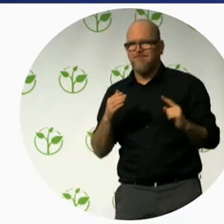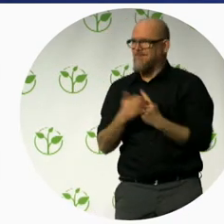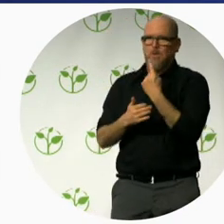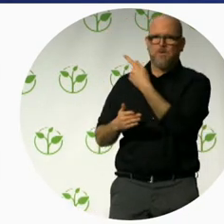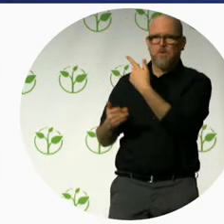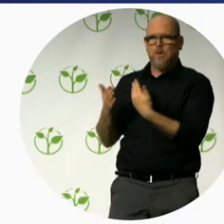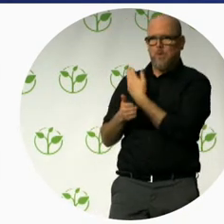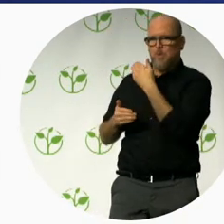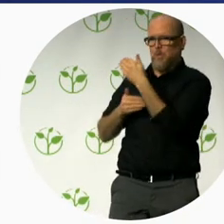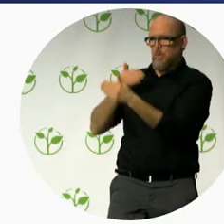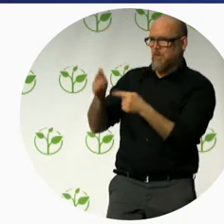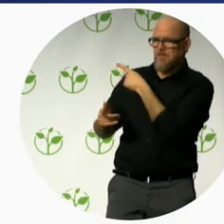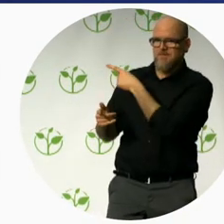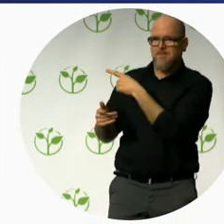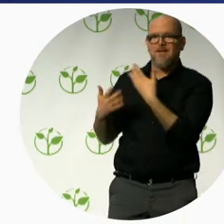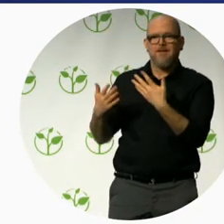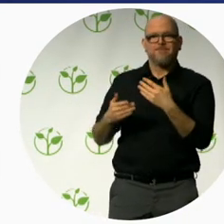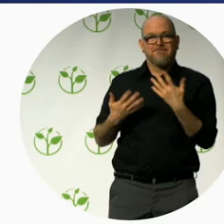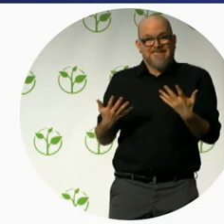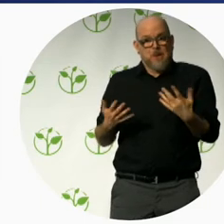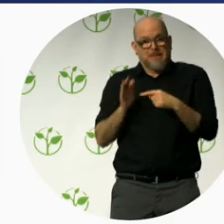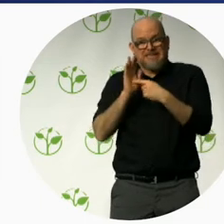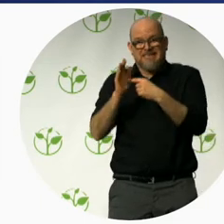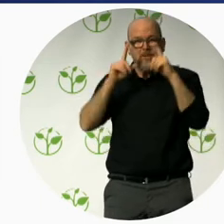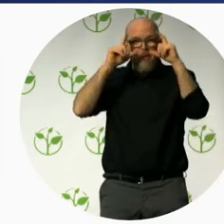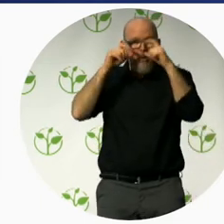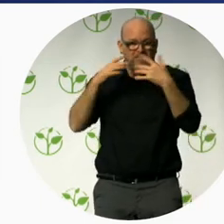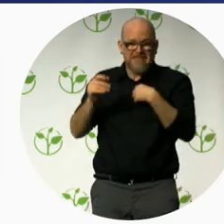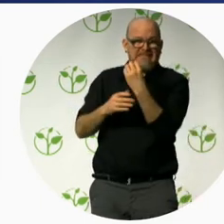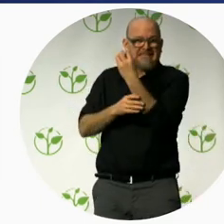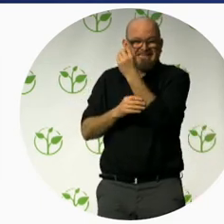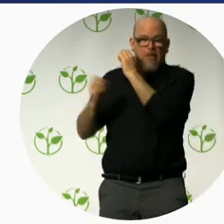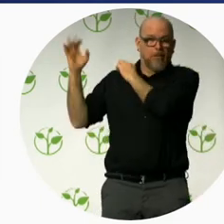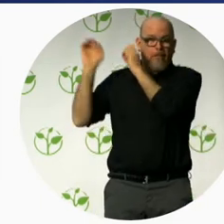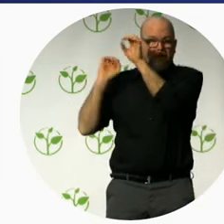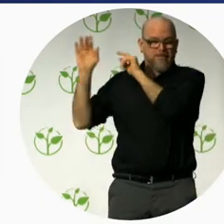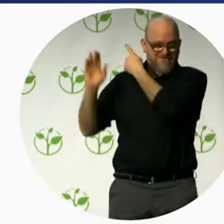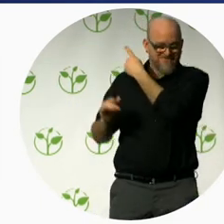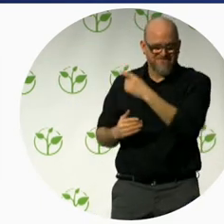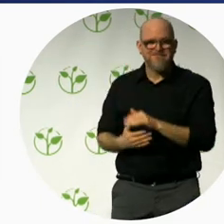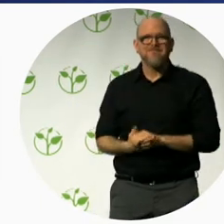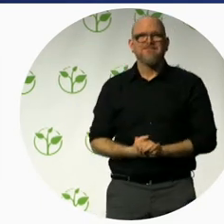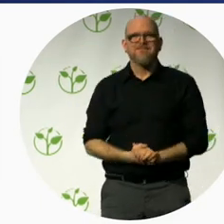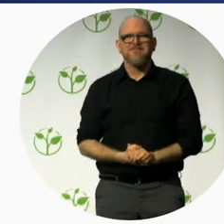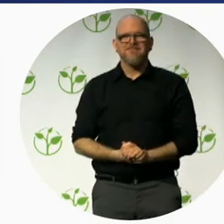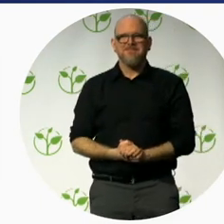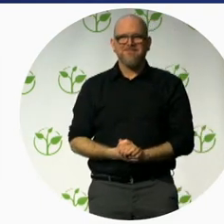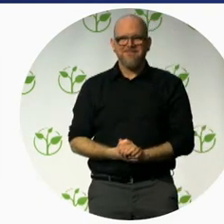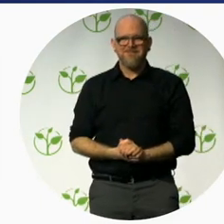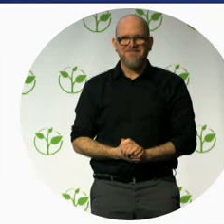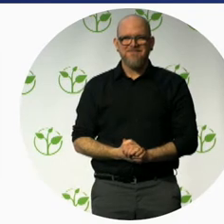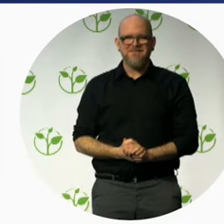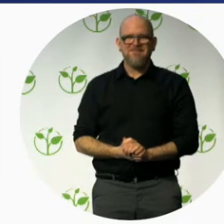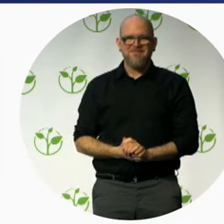maybe you see the picture special care that can explain